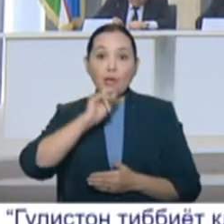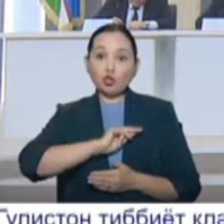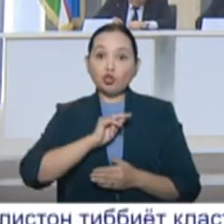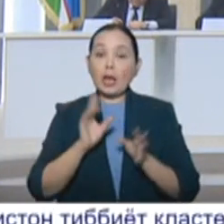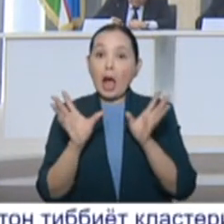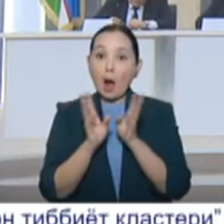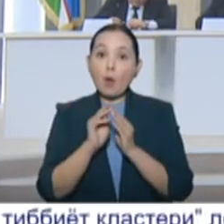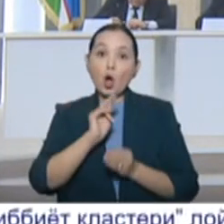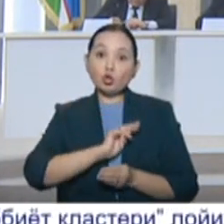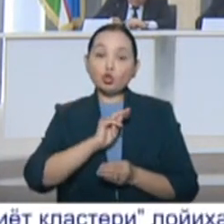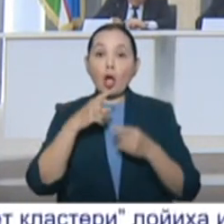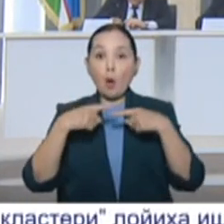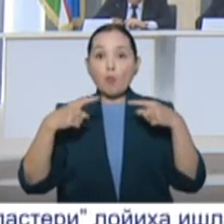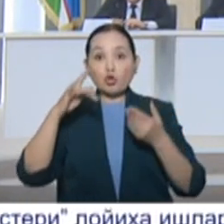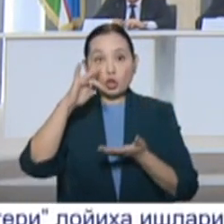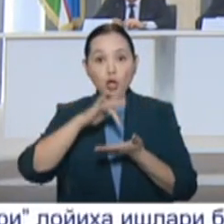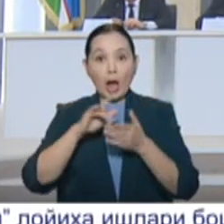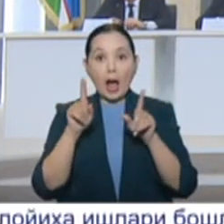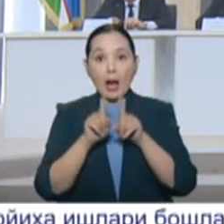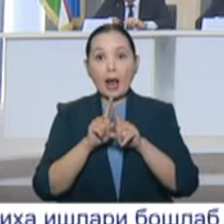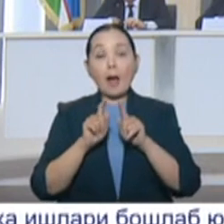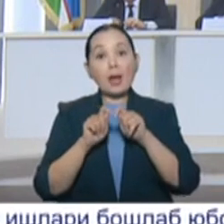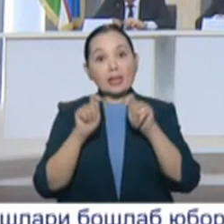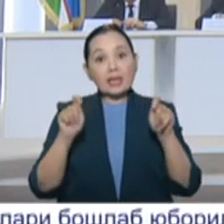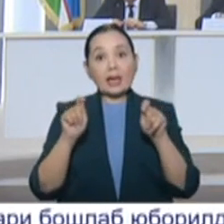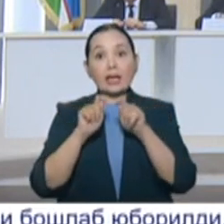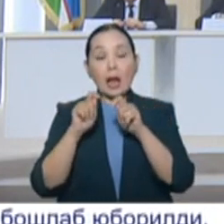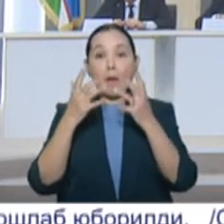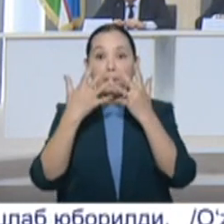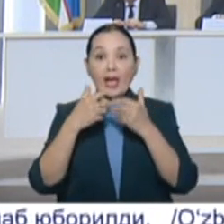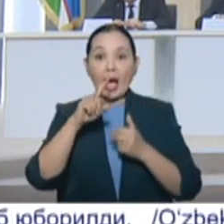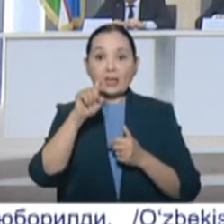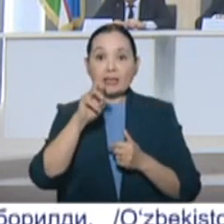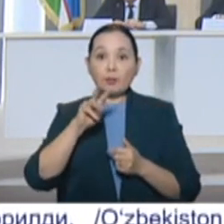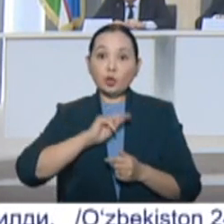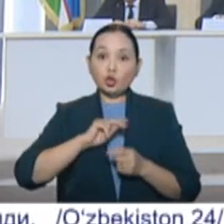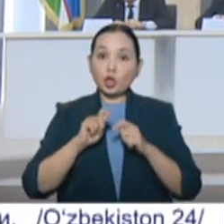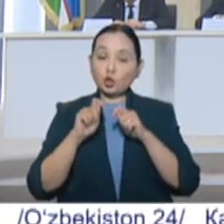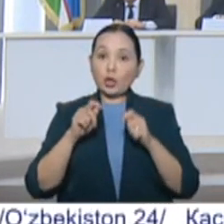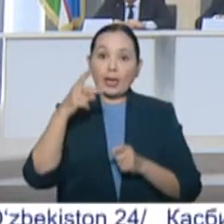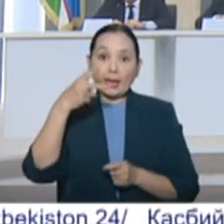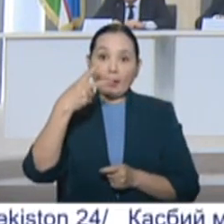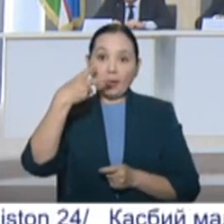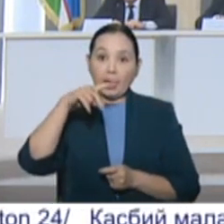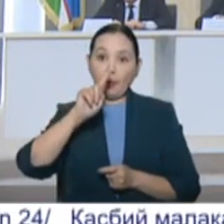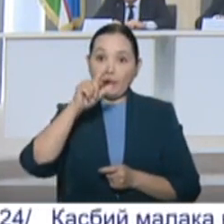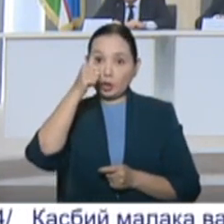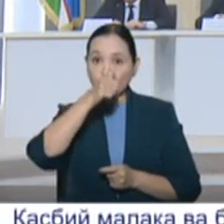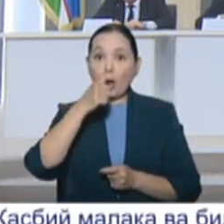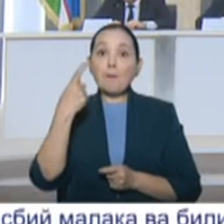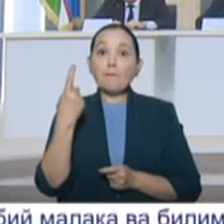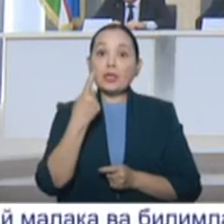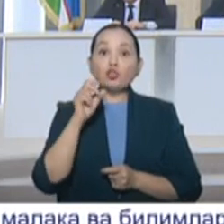hamohang ishlab boshqa shaharlarga ham tatbiq qiladigan mexanizmni ishga tushirdik. Albatta 2021 yilda